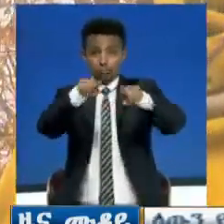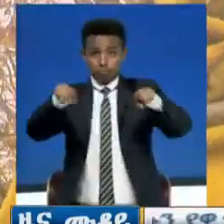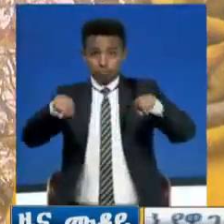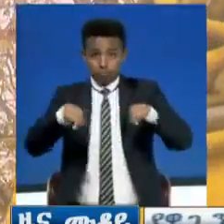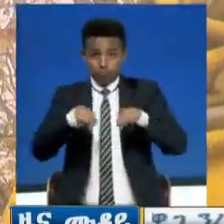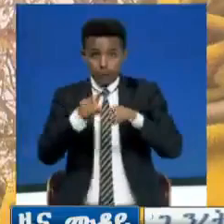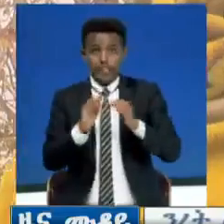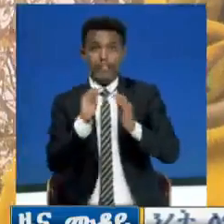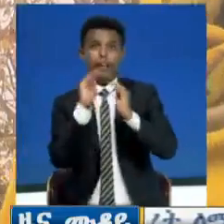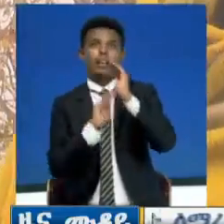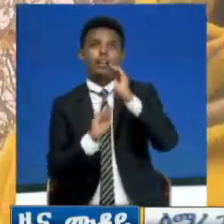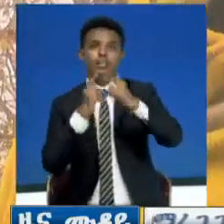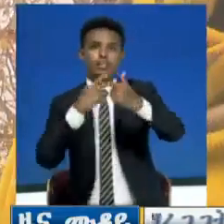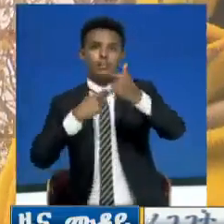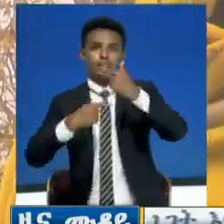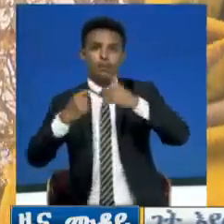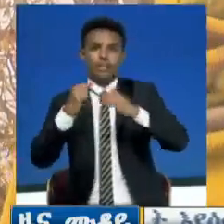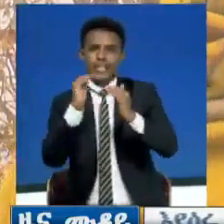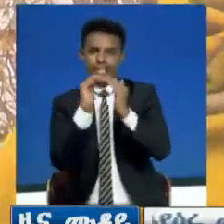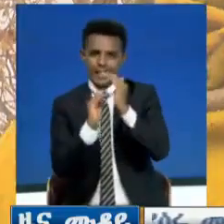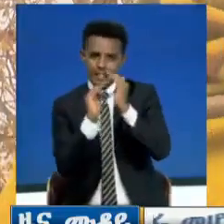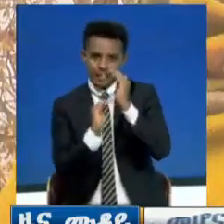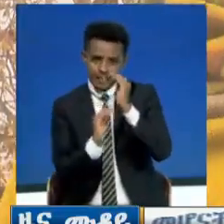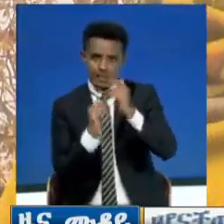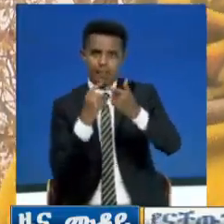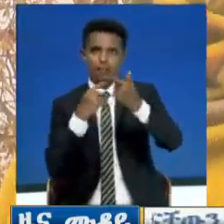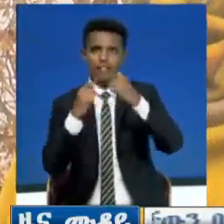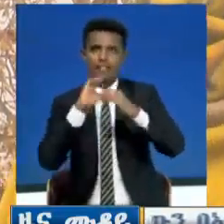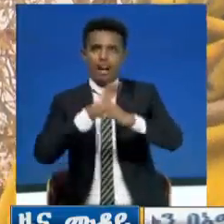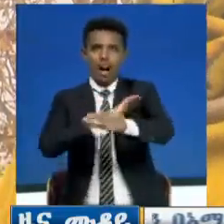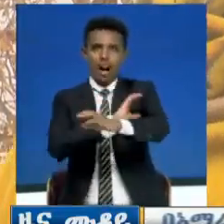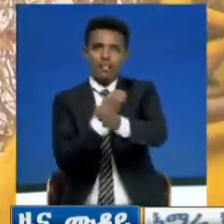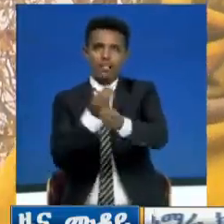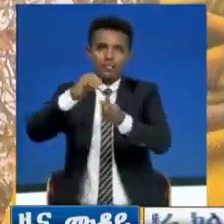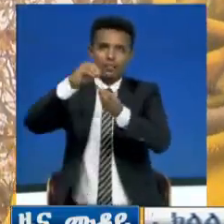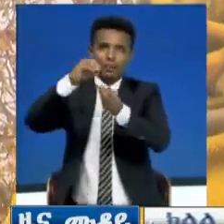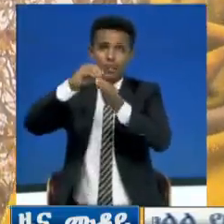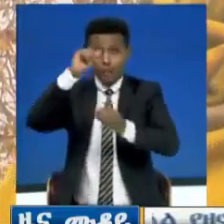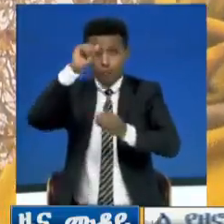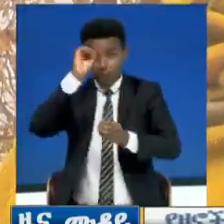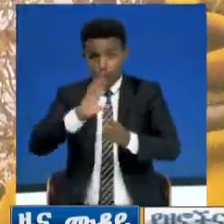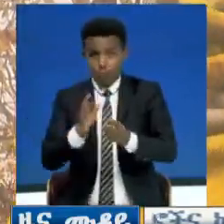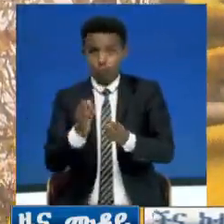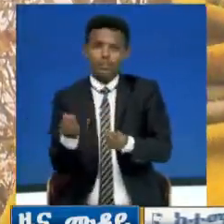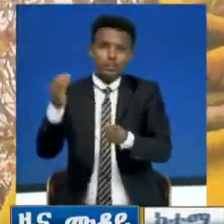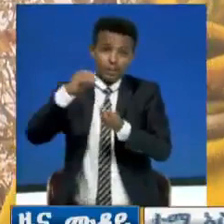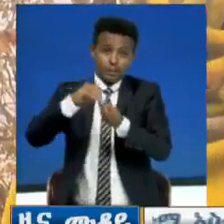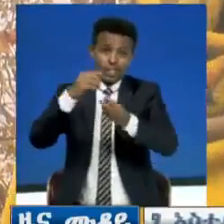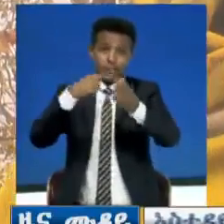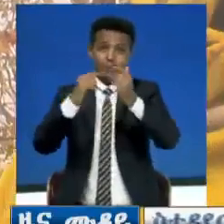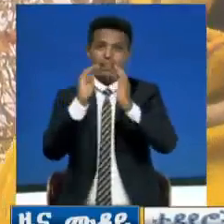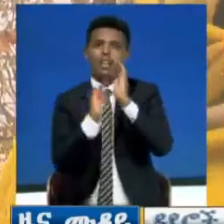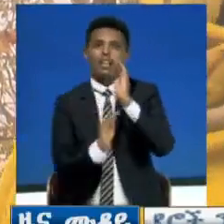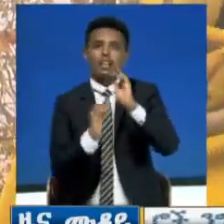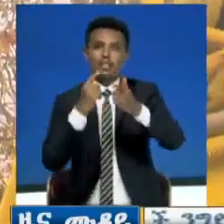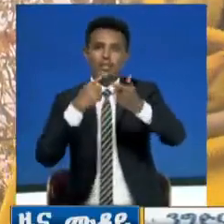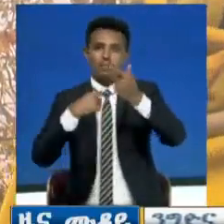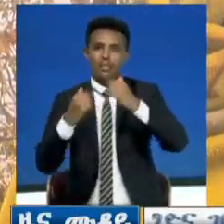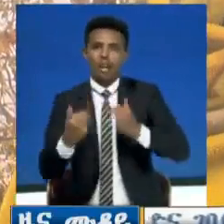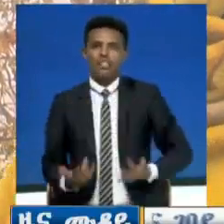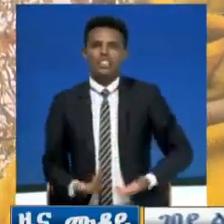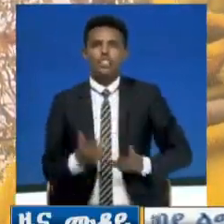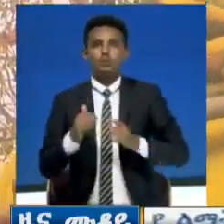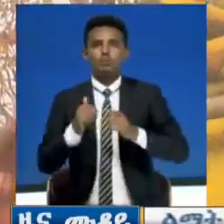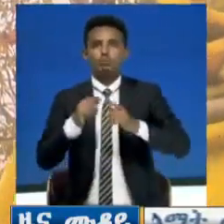መጣ ይቀነሰ ኃይል ስንጨማመርበት ሰውም ብዛልነ ይቀነሰ መጣ አዛው ድቤት